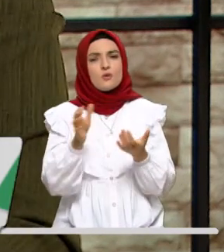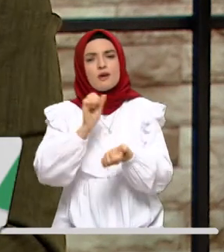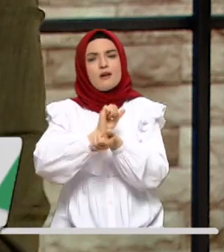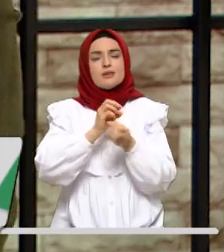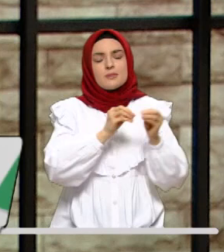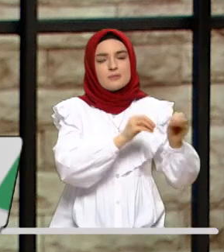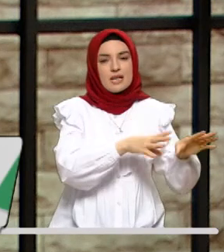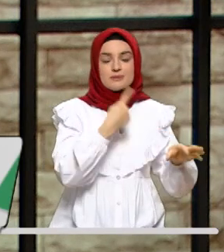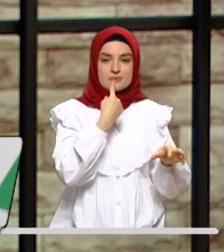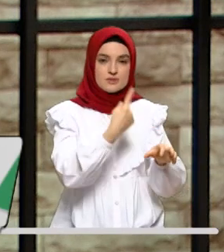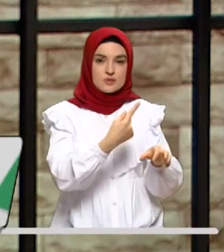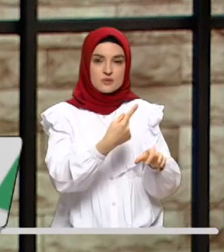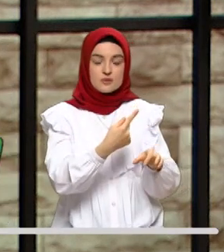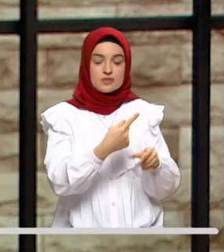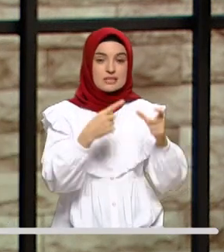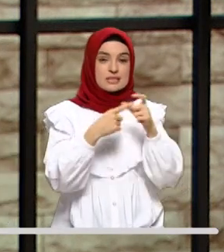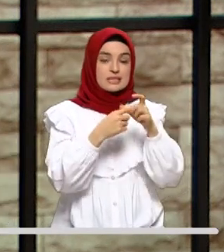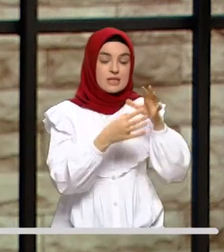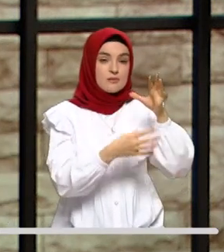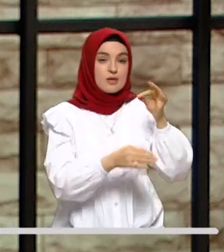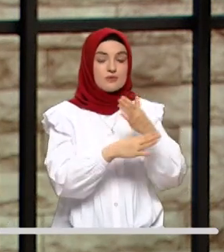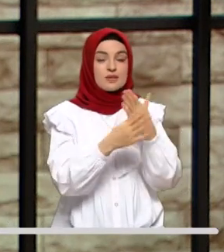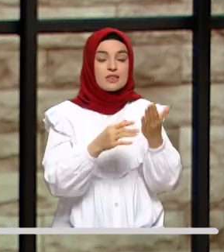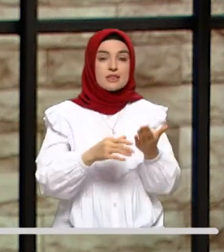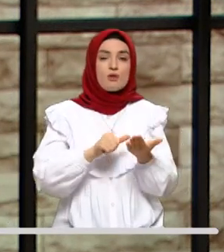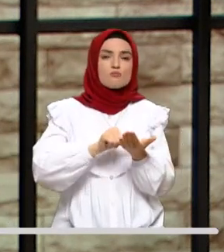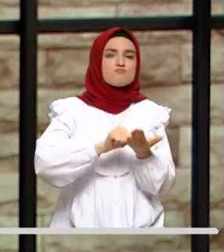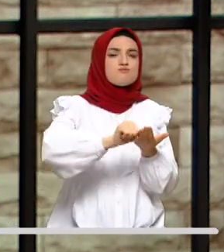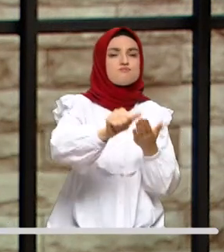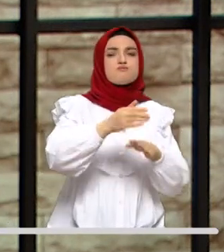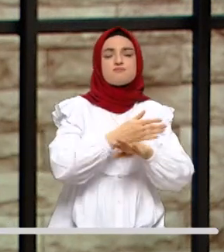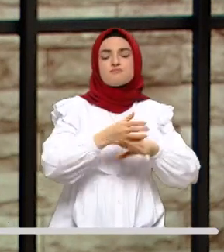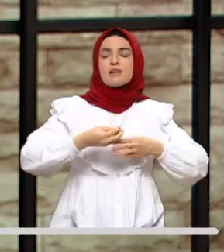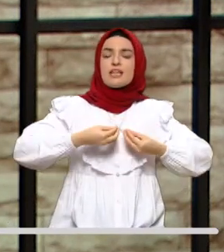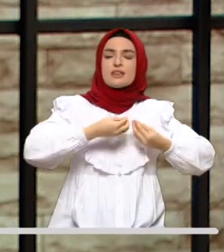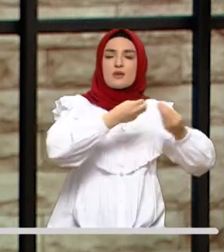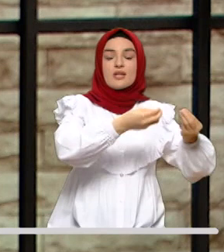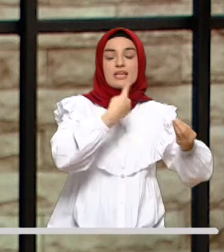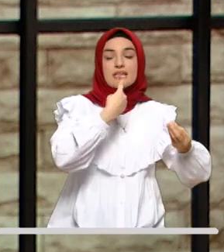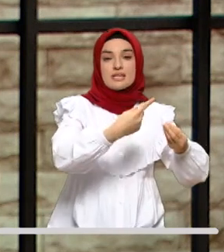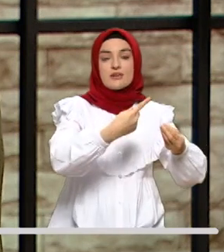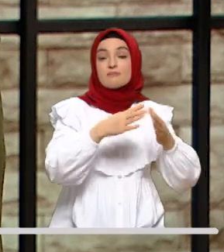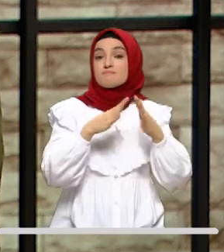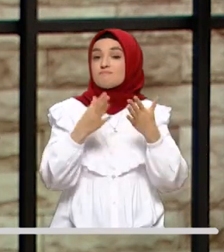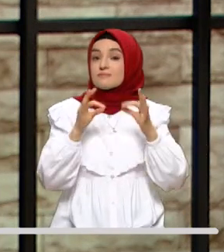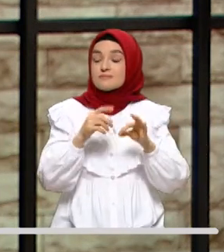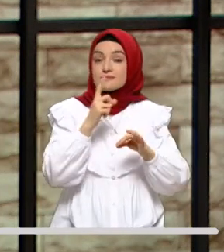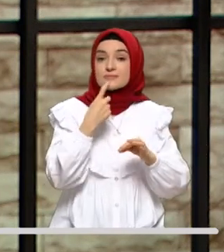bıraktım. Hazreti Ebu Bekir bütün malını gönderiyor. Ne bıraktın ey Ebu Bekir Allah'a